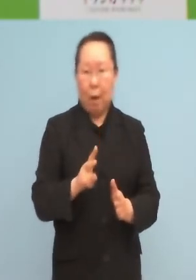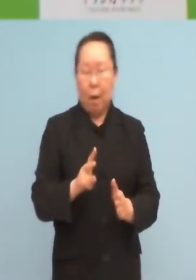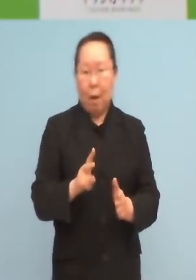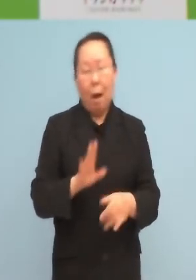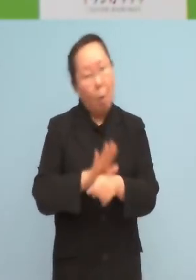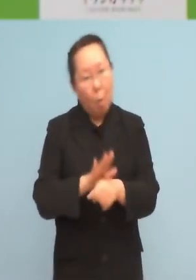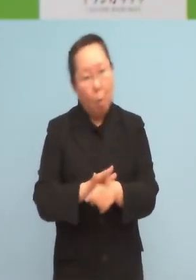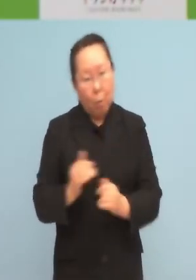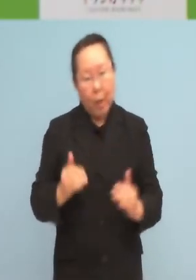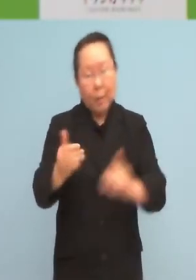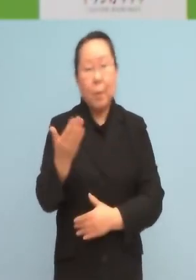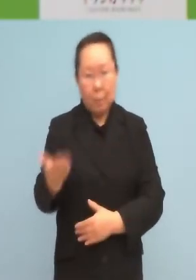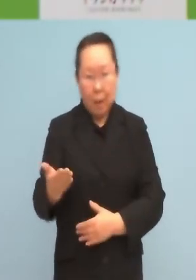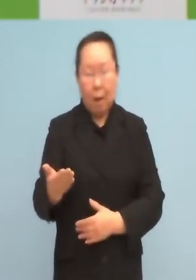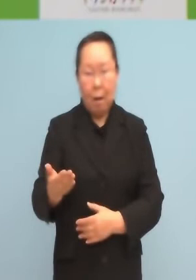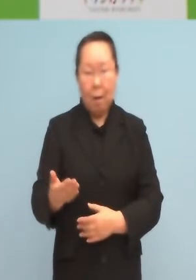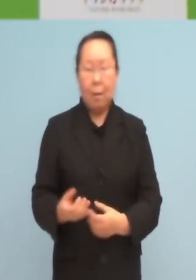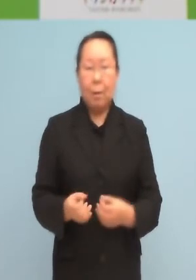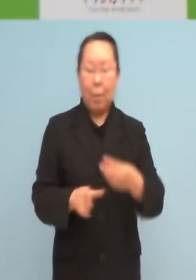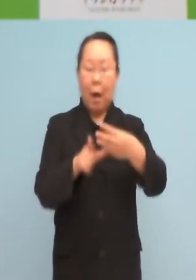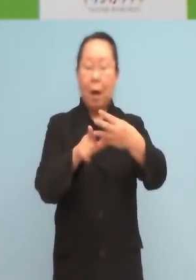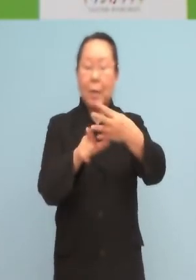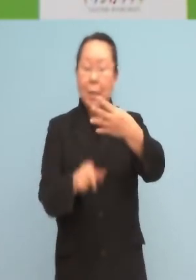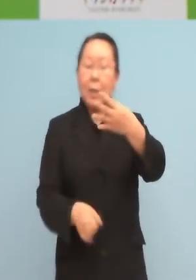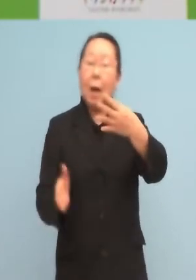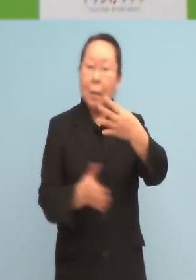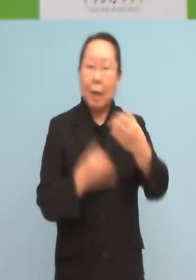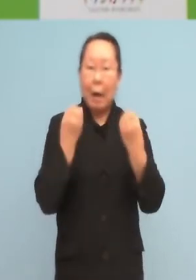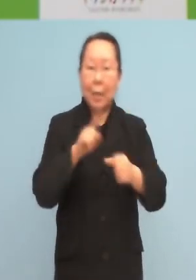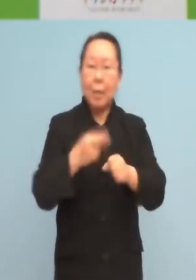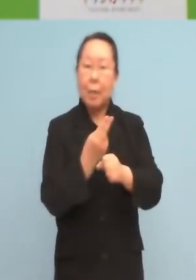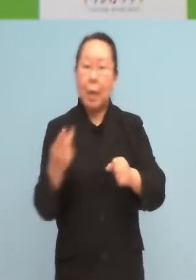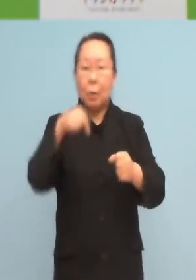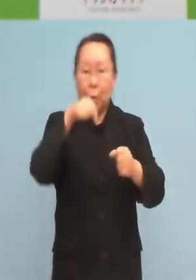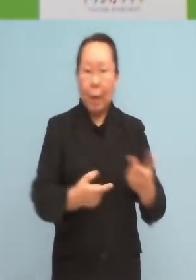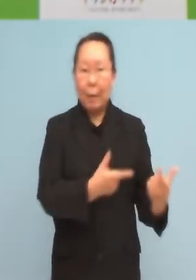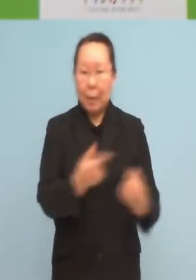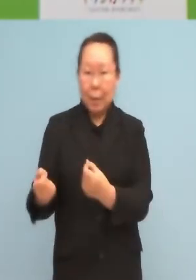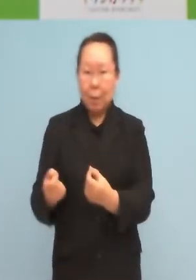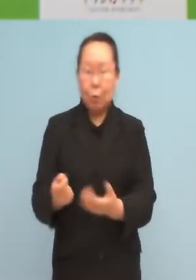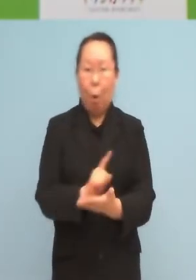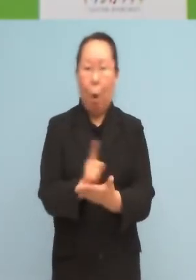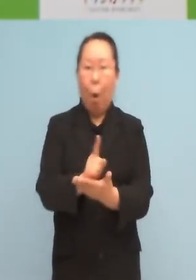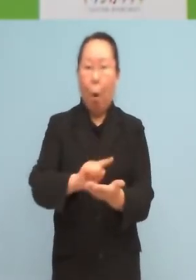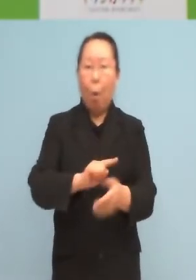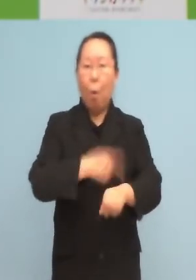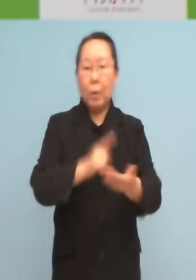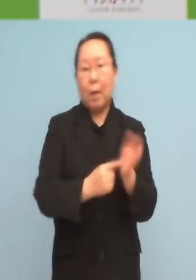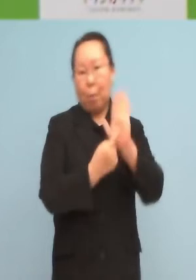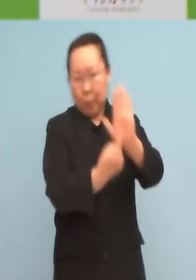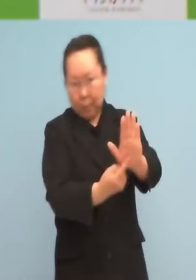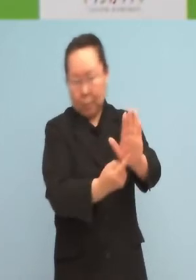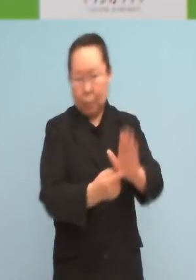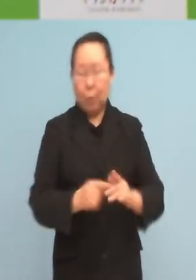て、この4月からの年度の中でしっかり方向性を出していくということをご答弁を申し上げ